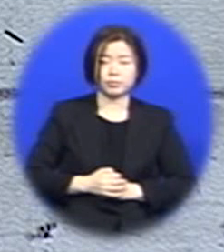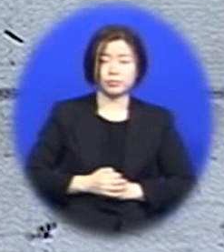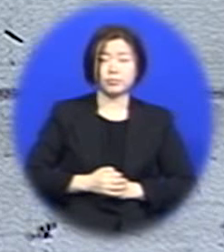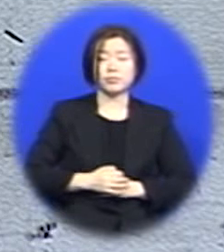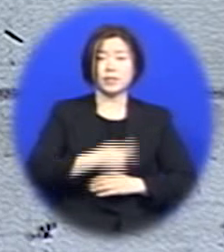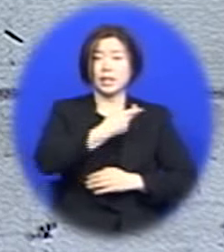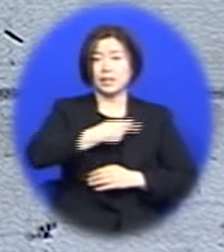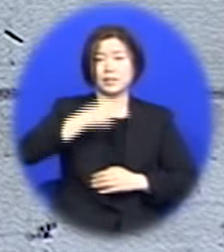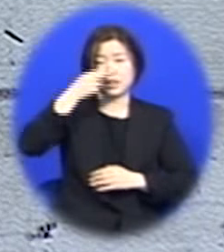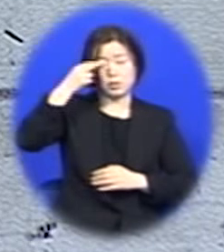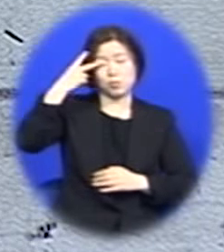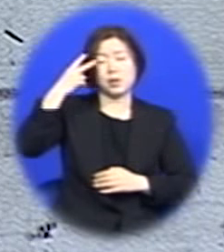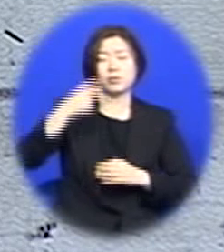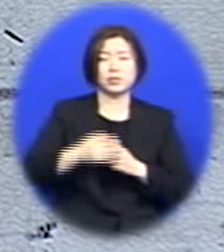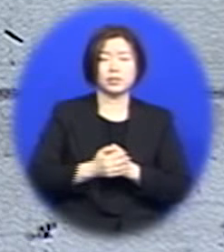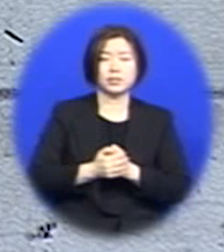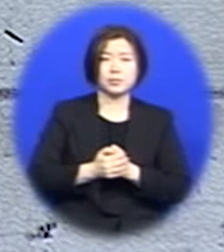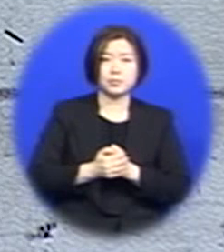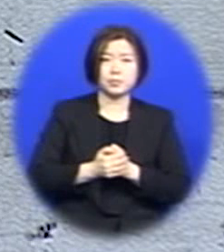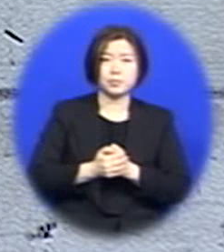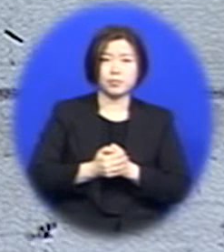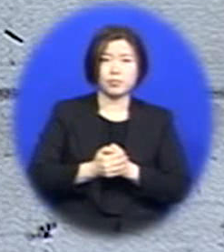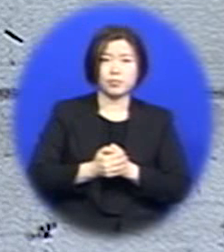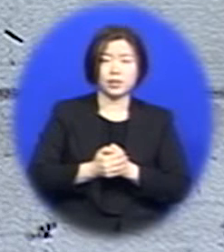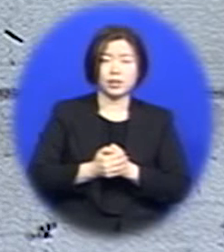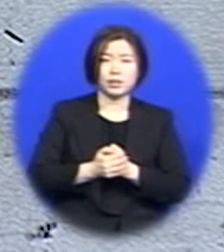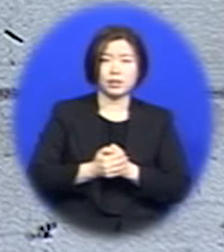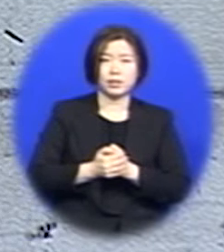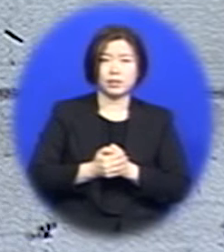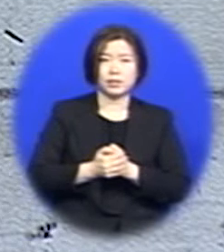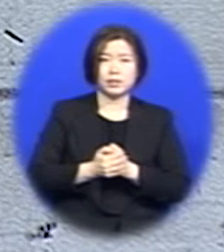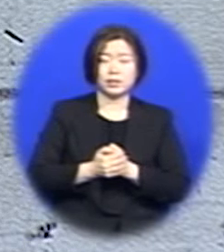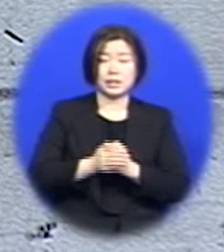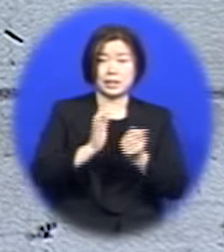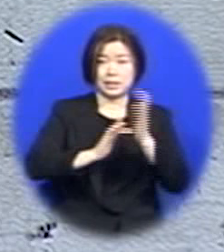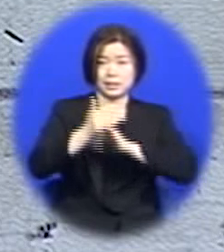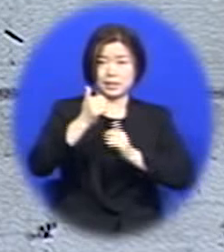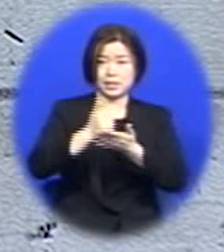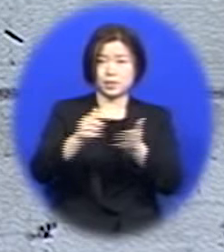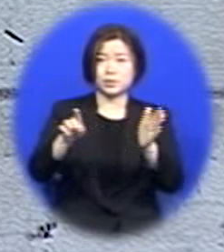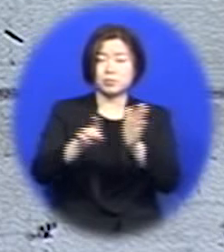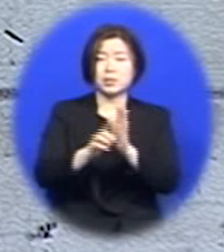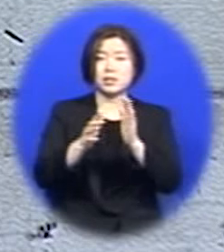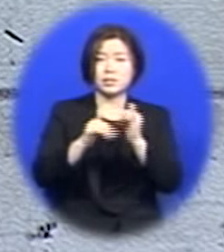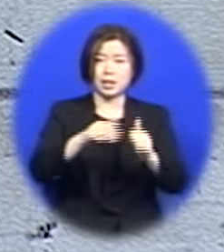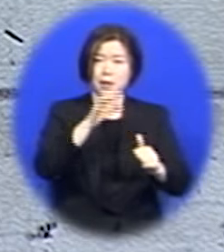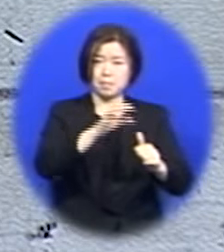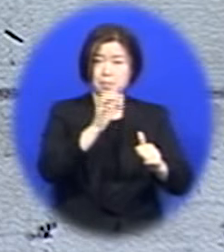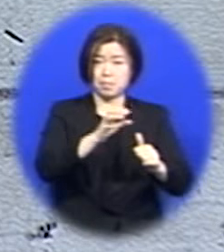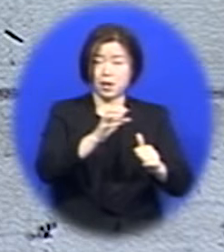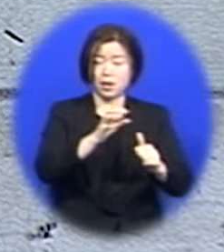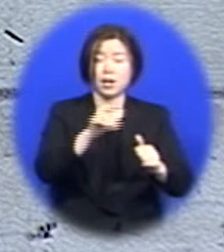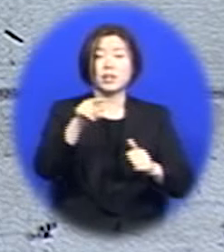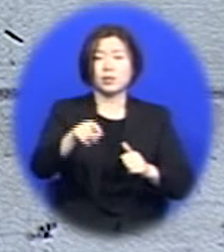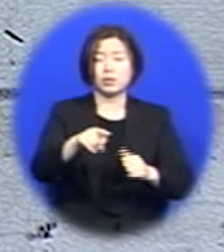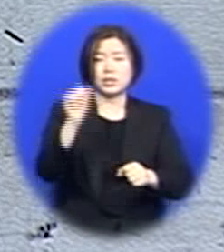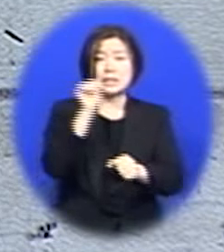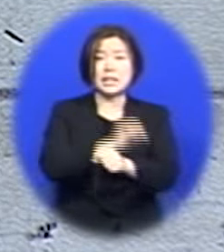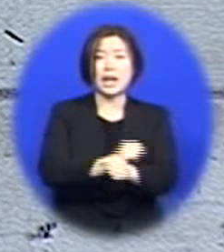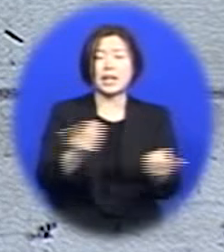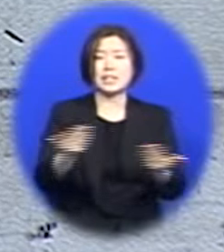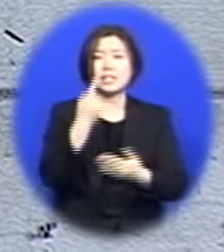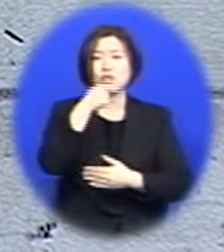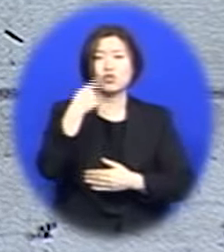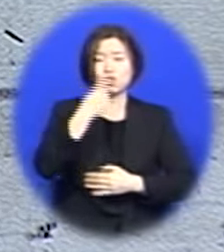사도 바울은 예수 믿는 사람 핍박하는 걸 잘하는 건 줄 알았습니다.